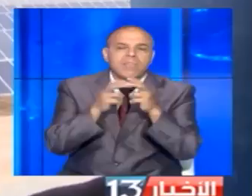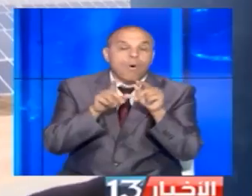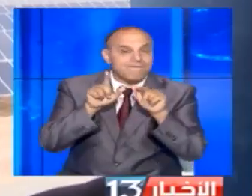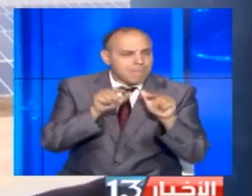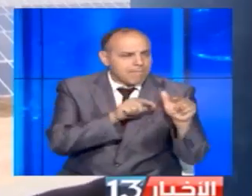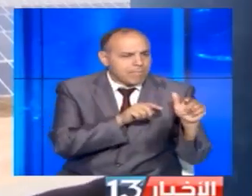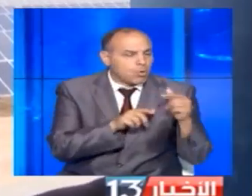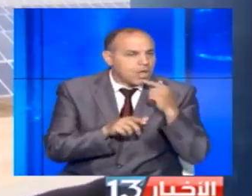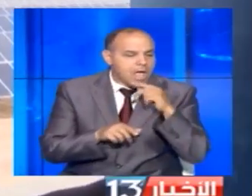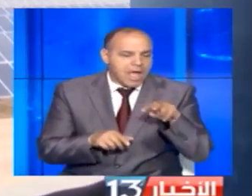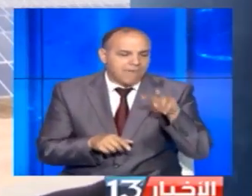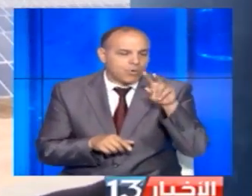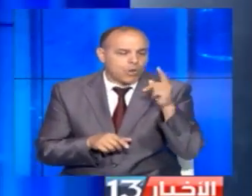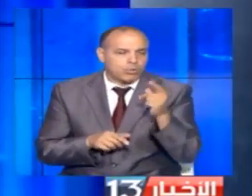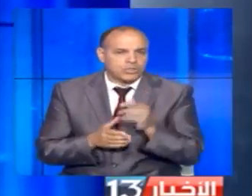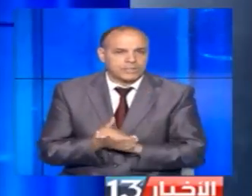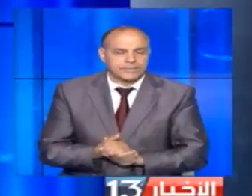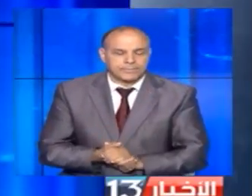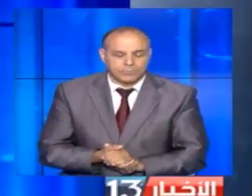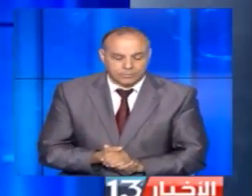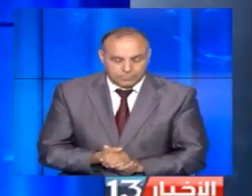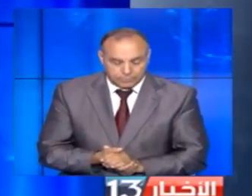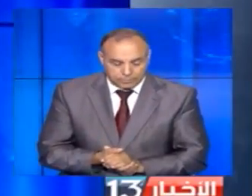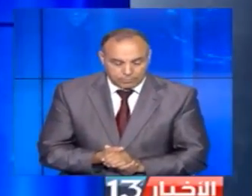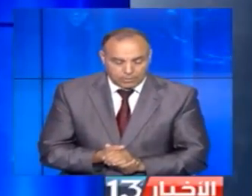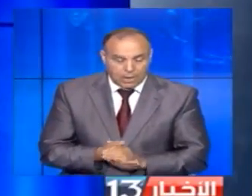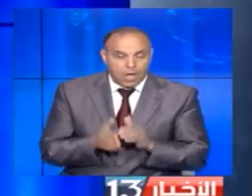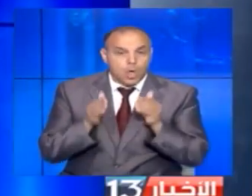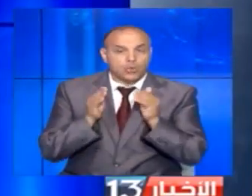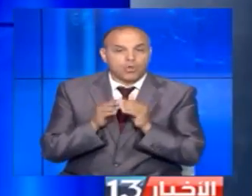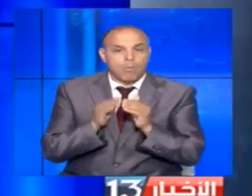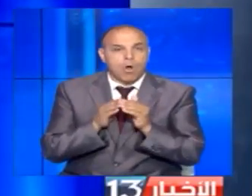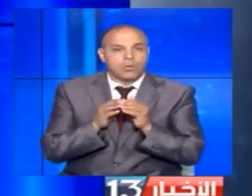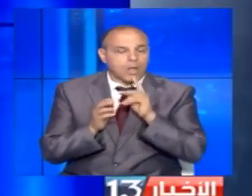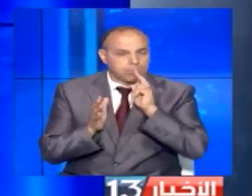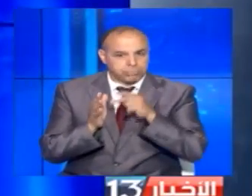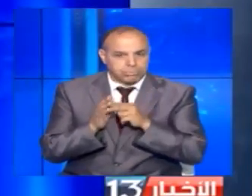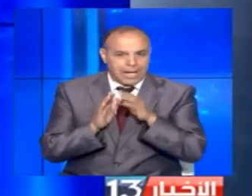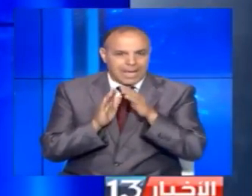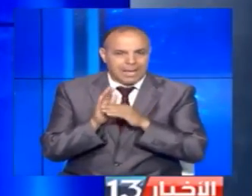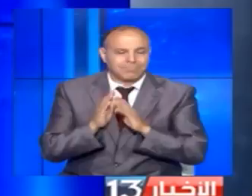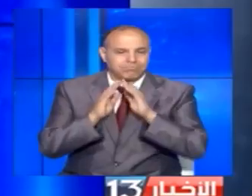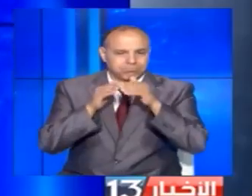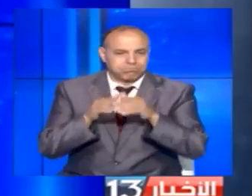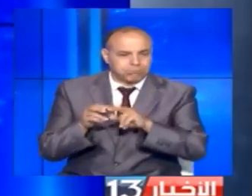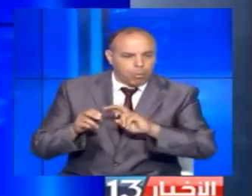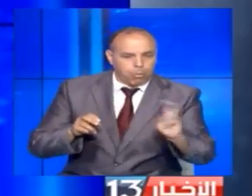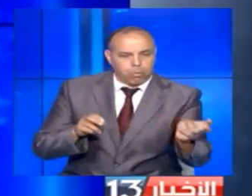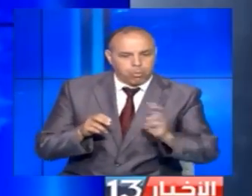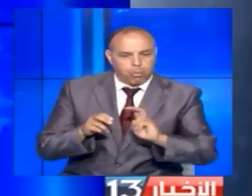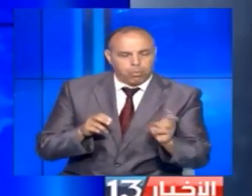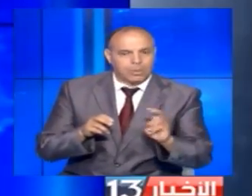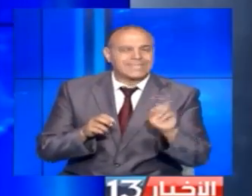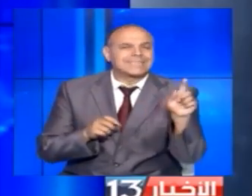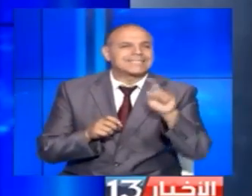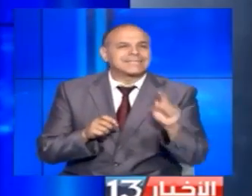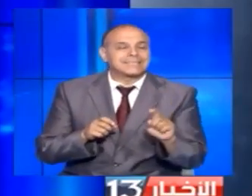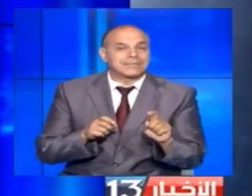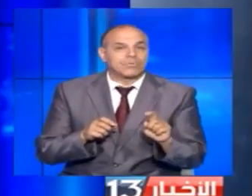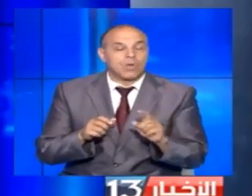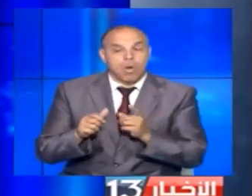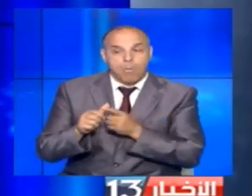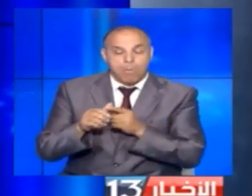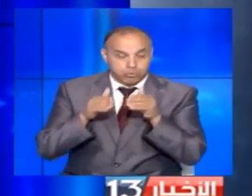في 2021. المطالبة بإقرار خط بحري قار نحو جرجيس أحد